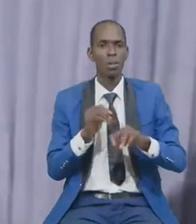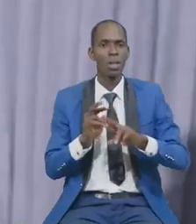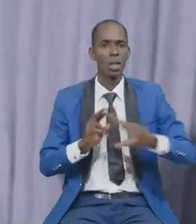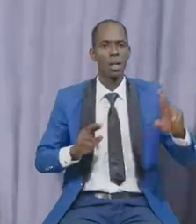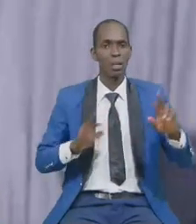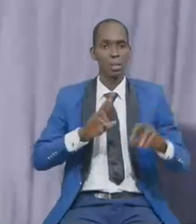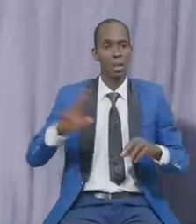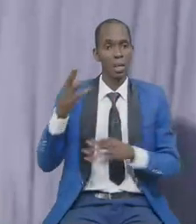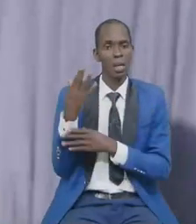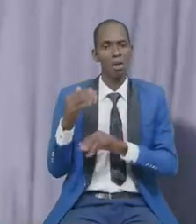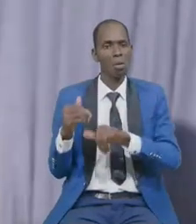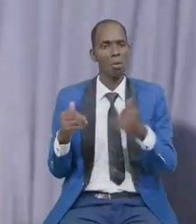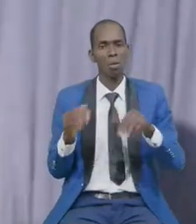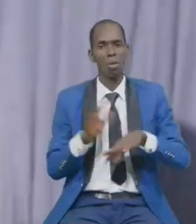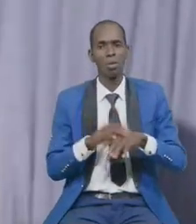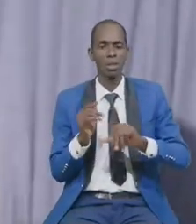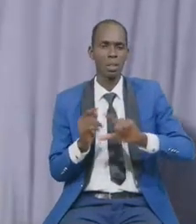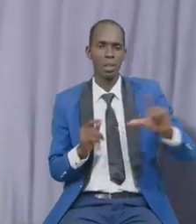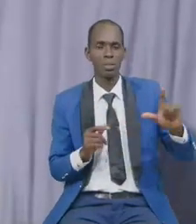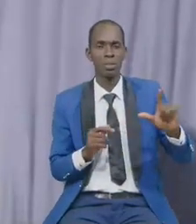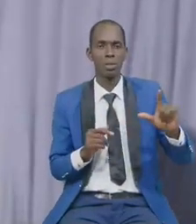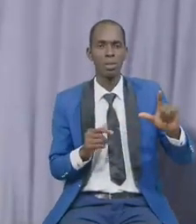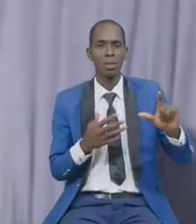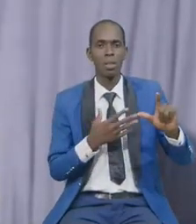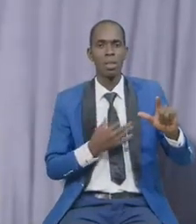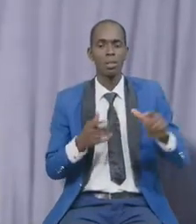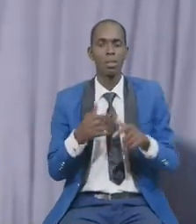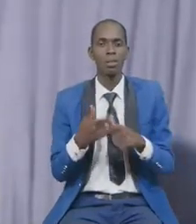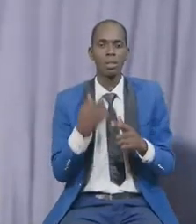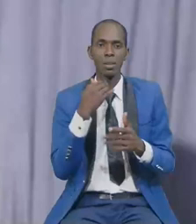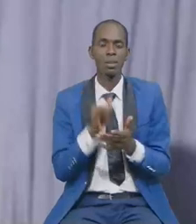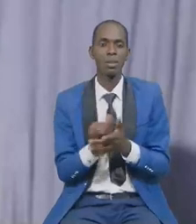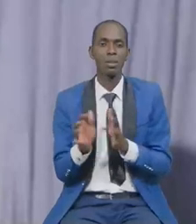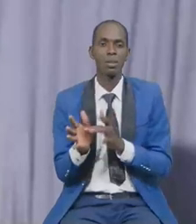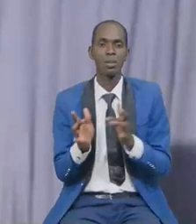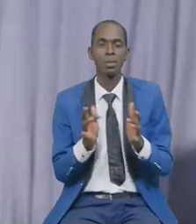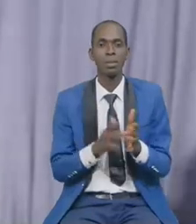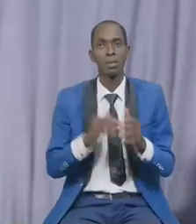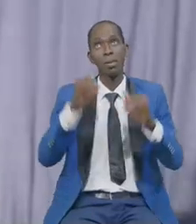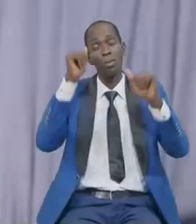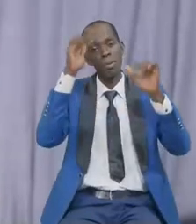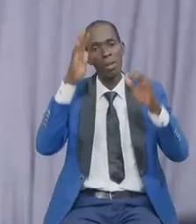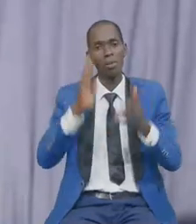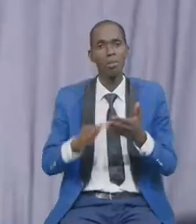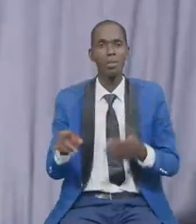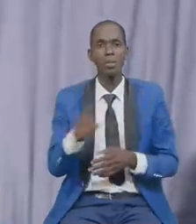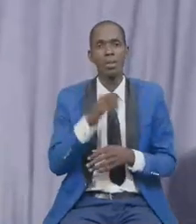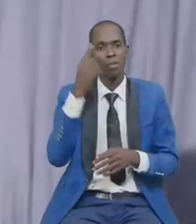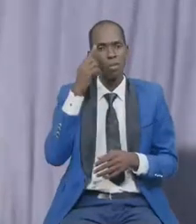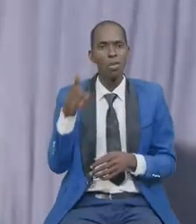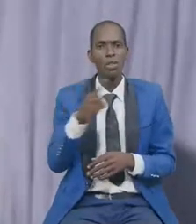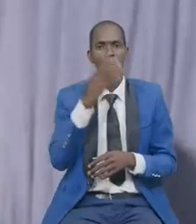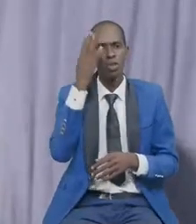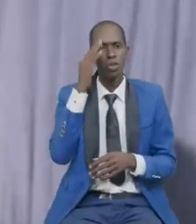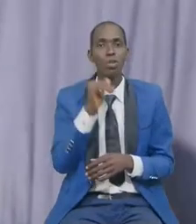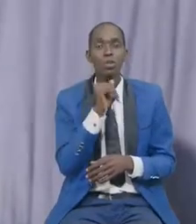Jésus dit, Père, pardonne-leur, car ils ne savent pas, ils ne savent ce qu'ils